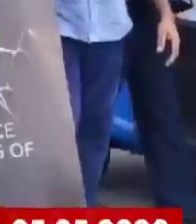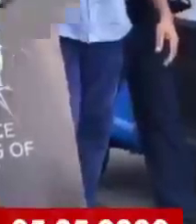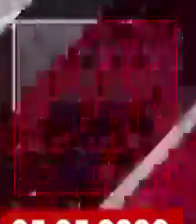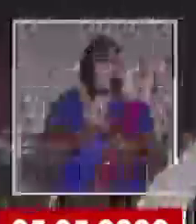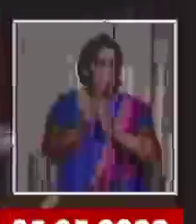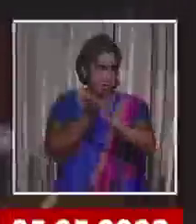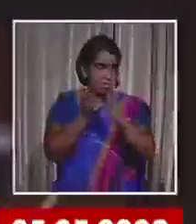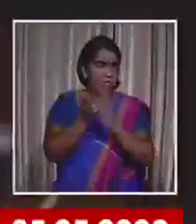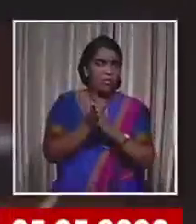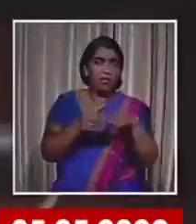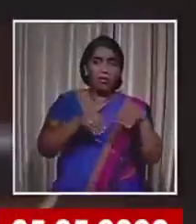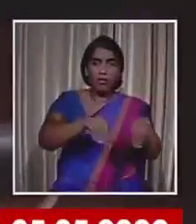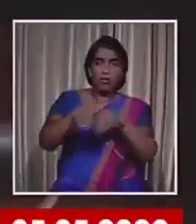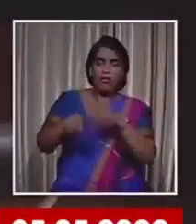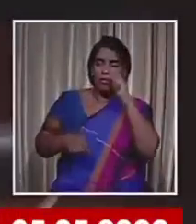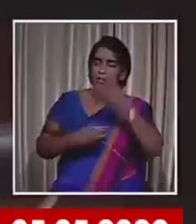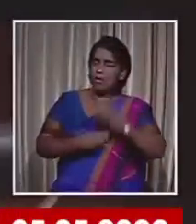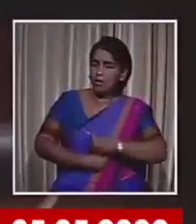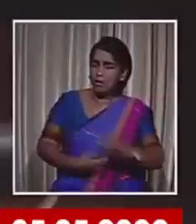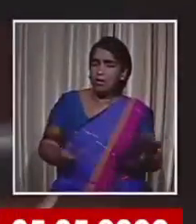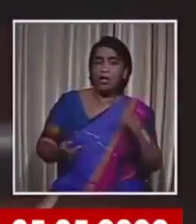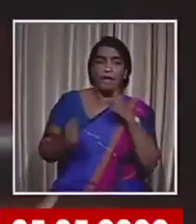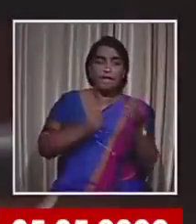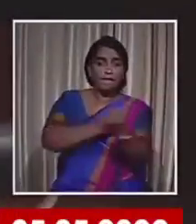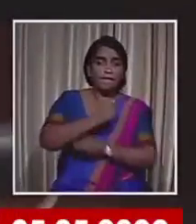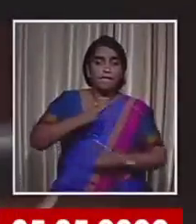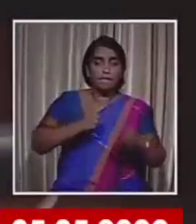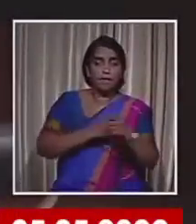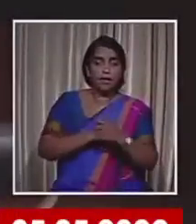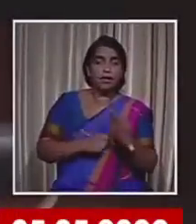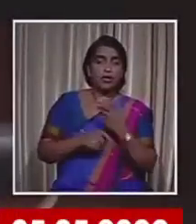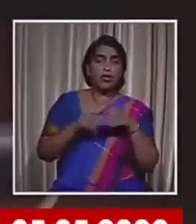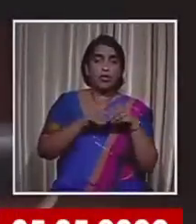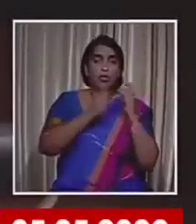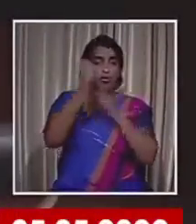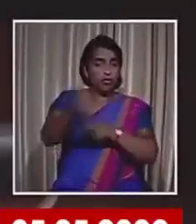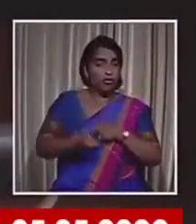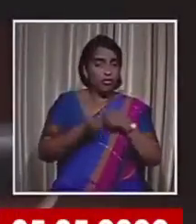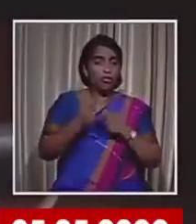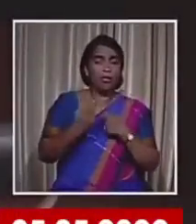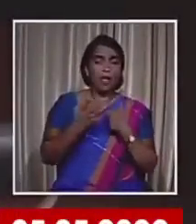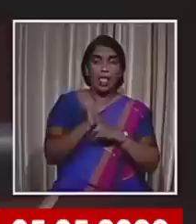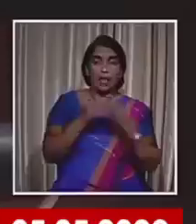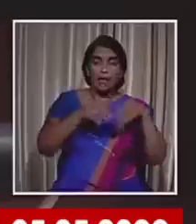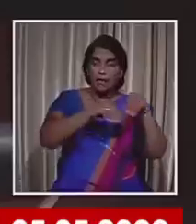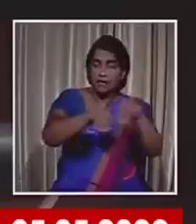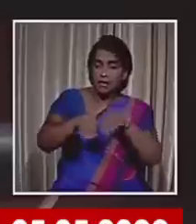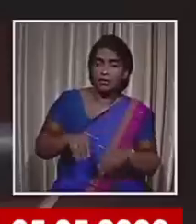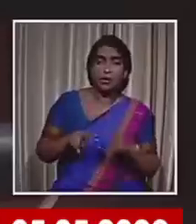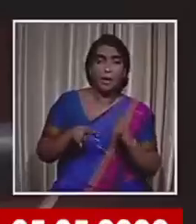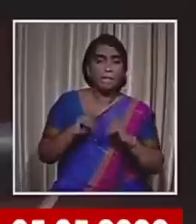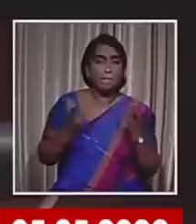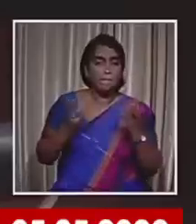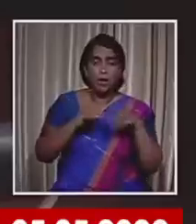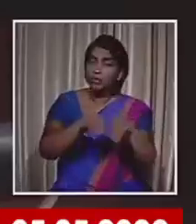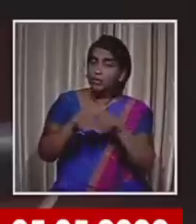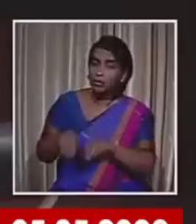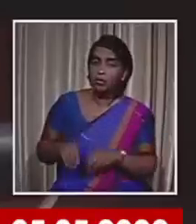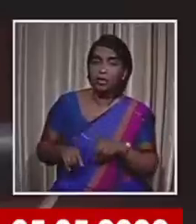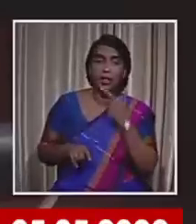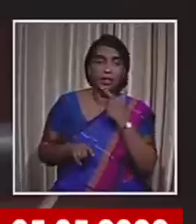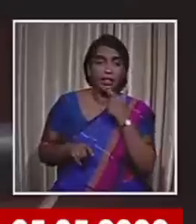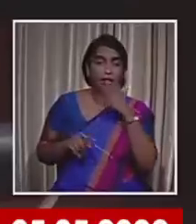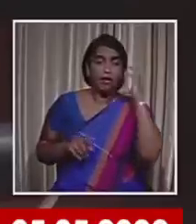கொண்டனர். இலங்கைக்கு உதவுவதற்கு முன்னர் இந்திய அரசாங்கம் எனது பரிந்துரையை கேட்டுள்ளது என எதிர்க்கட்சி தலைவர் சஜித்